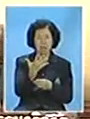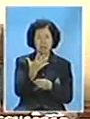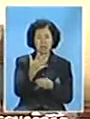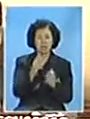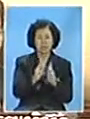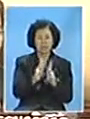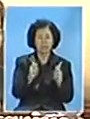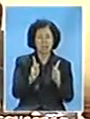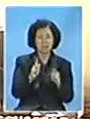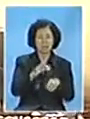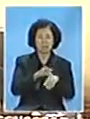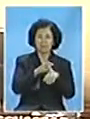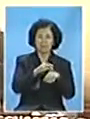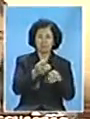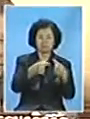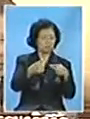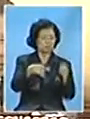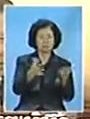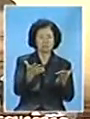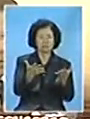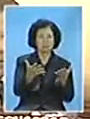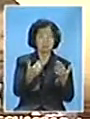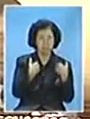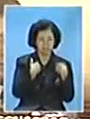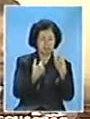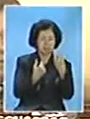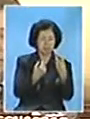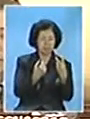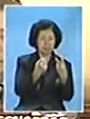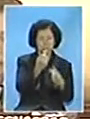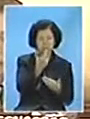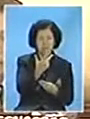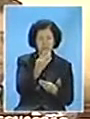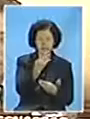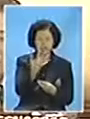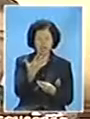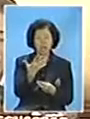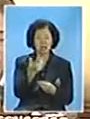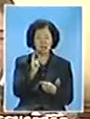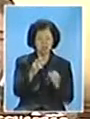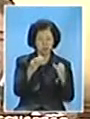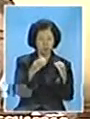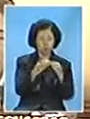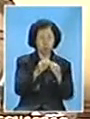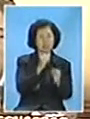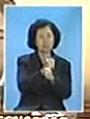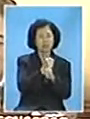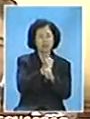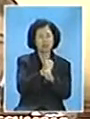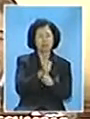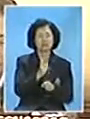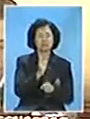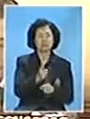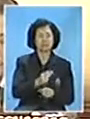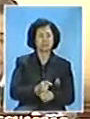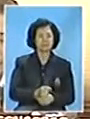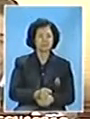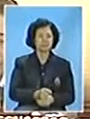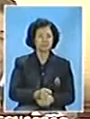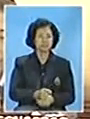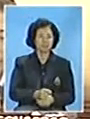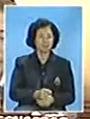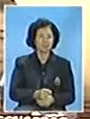ยตำแหน่งเขาไม่มาอยู่แล้วนะครับก็มีแต่2 3 4 5ซึ่งเป็นว่าไปแล้วก็คือกลุ่มคนที่ทำงานกับแพทย์แผนไทยโดยเฉพาะนะครับแ